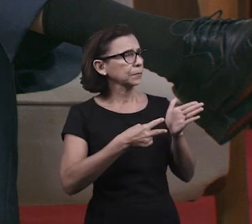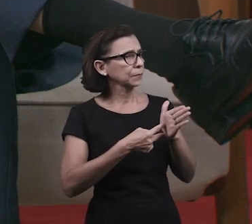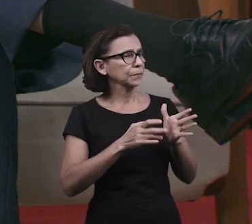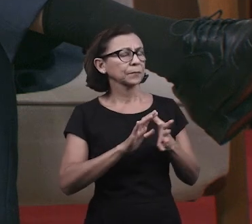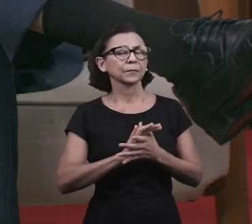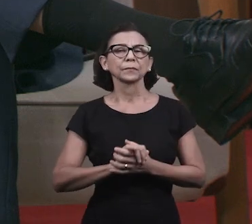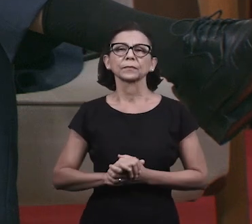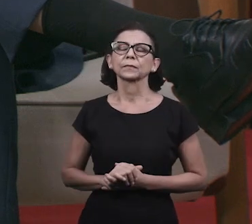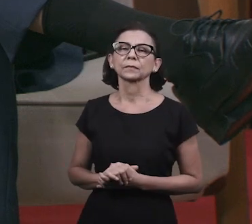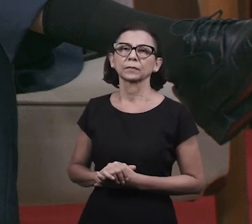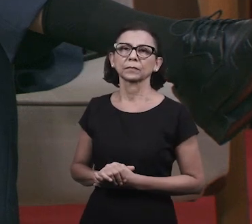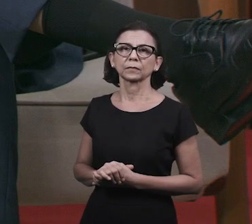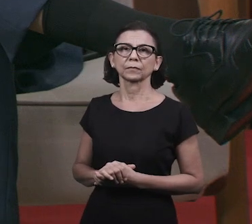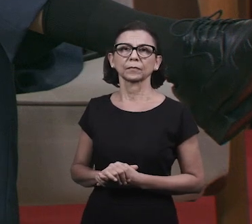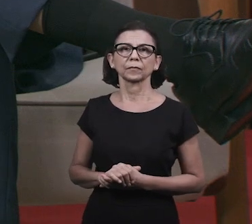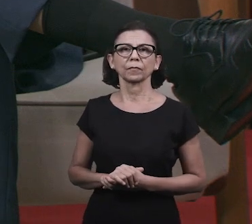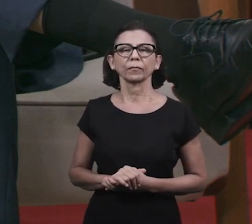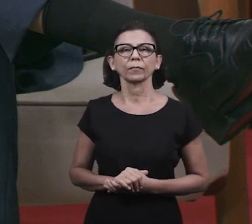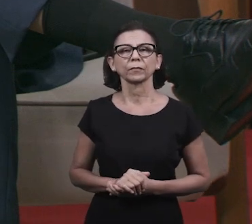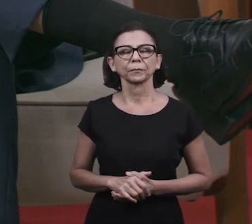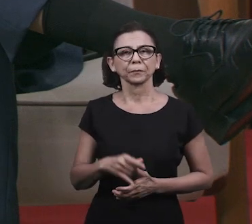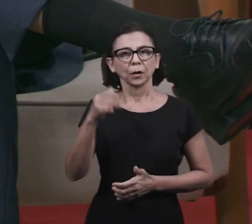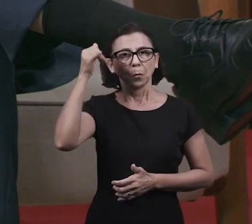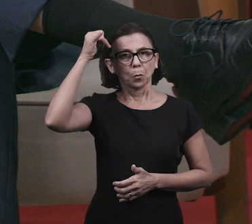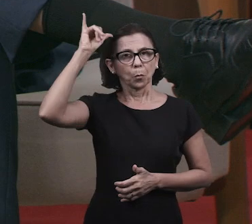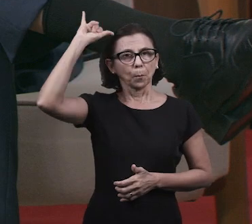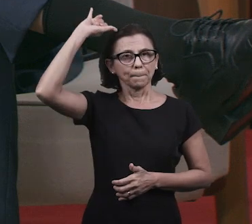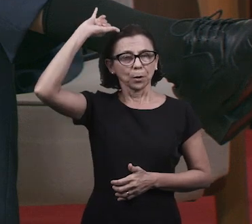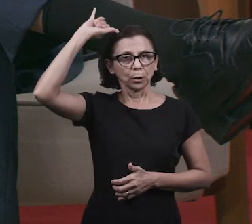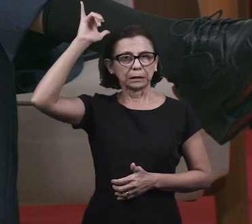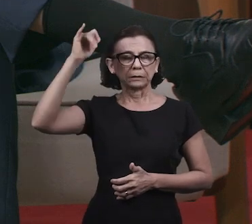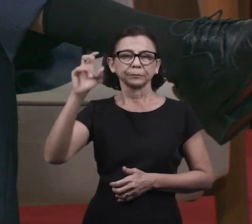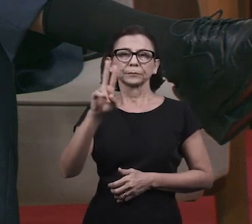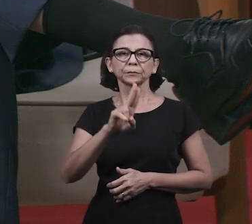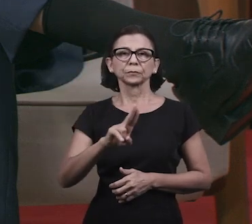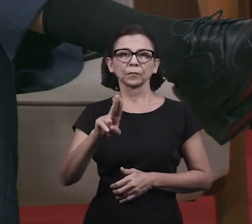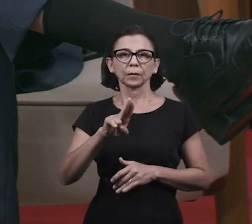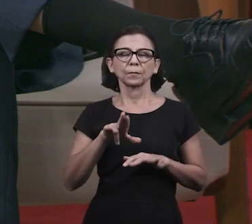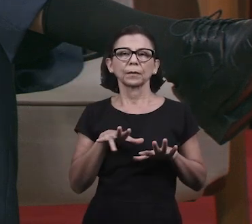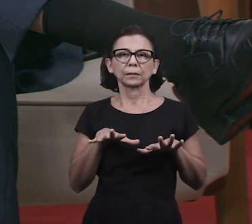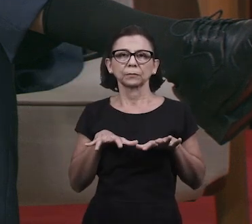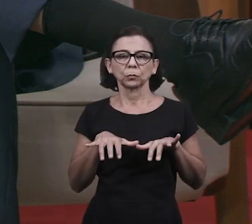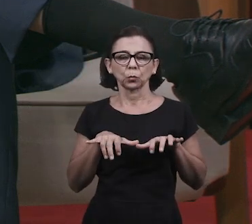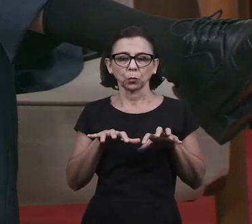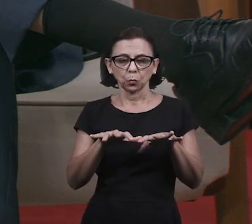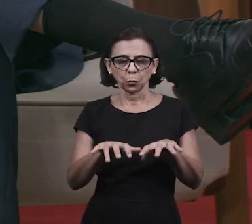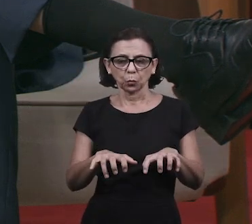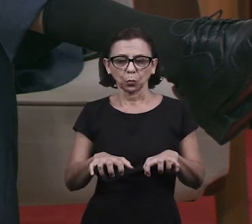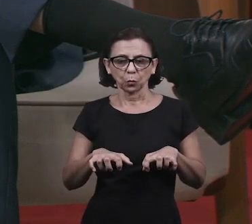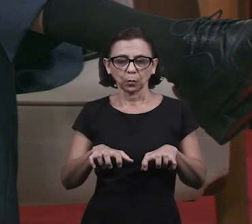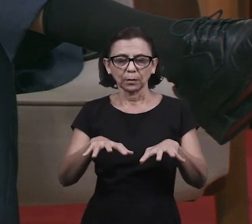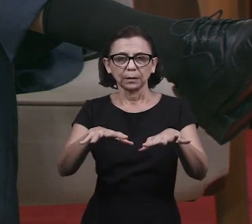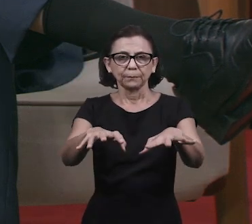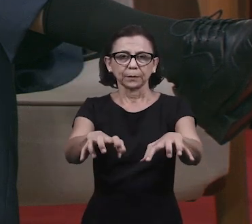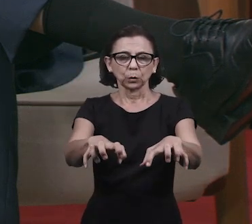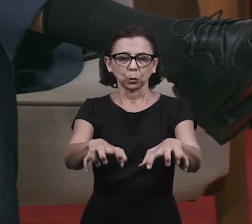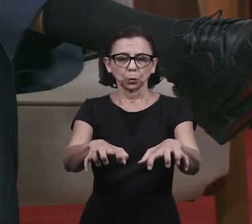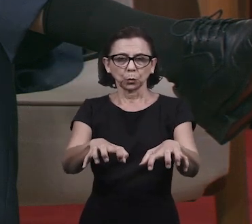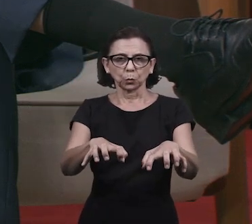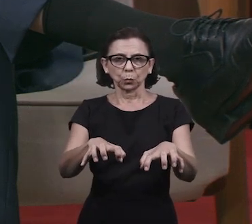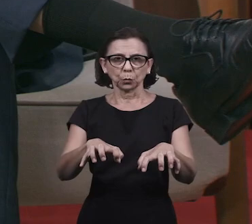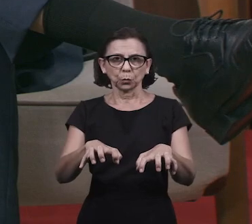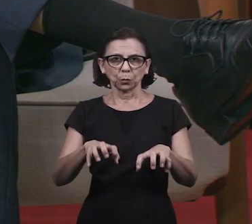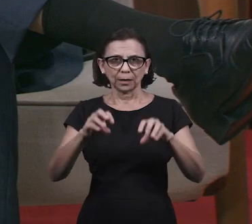les paires de bœufs sont utilisées pour travailler la terre. Donc, c'est quelque chose qui accroche l'homme